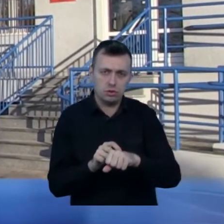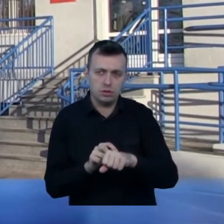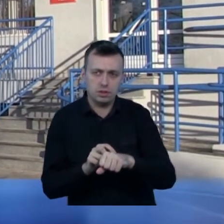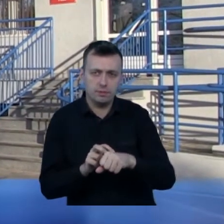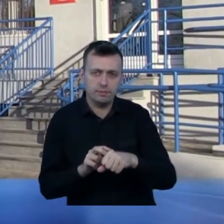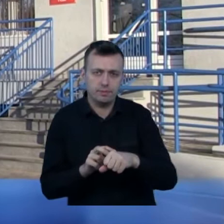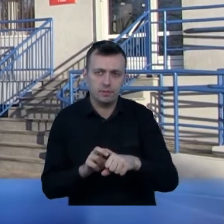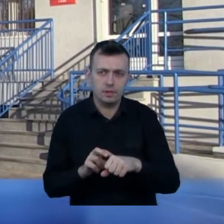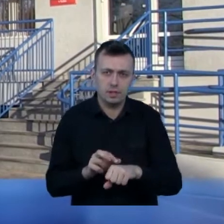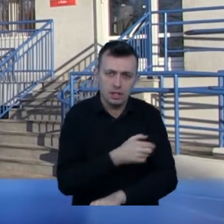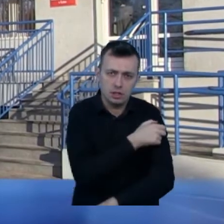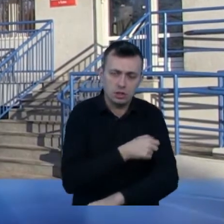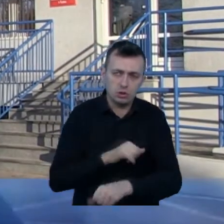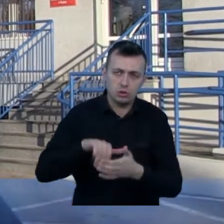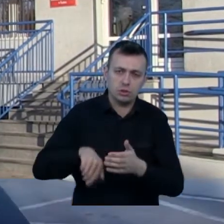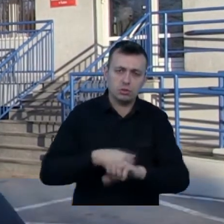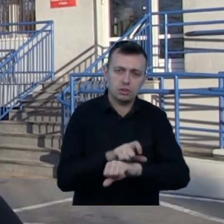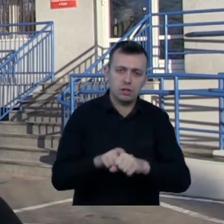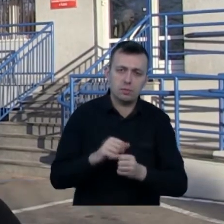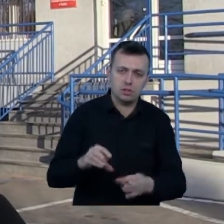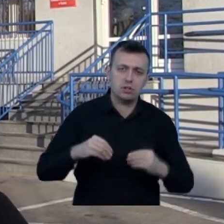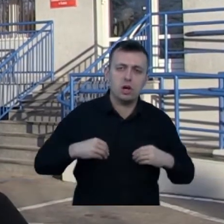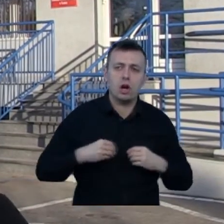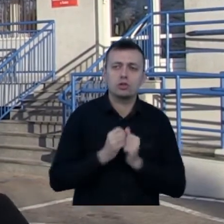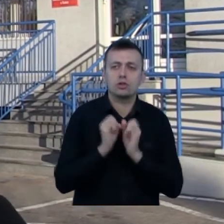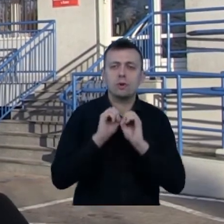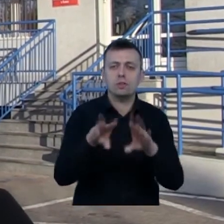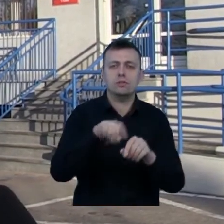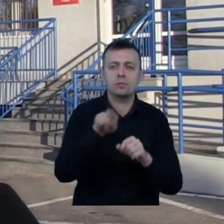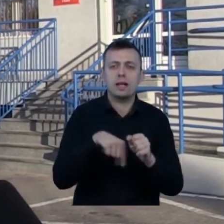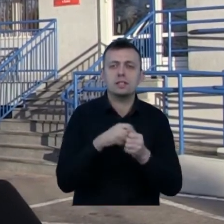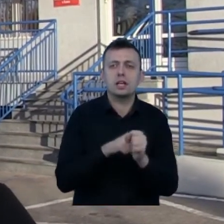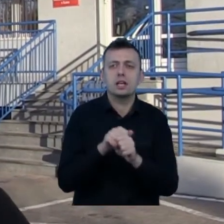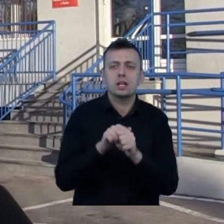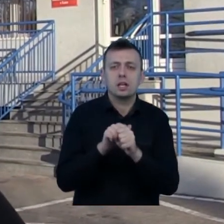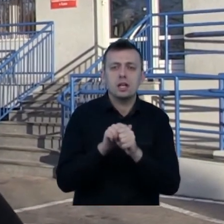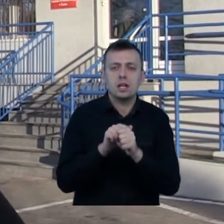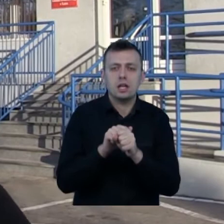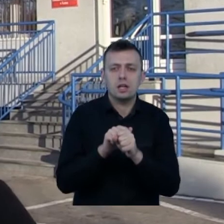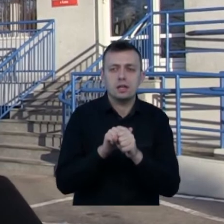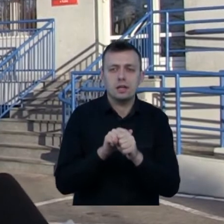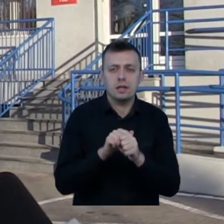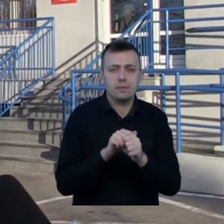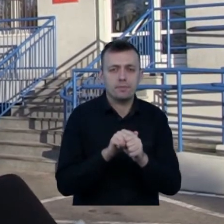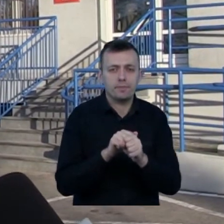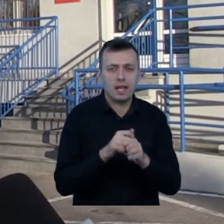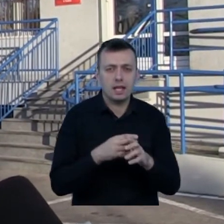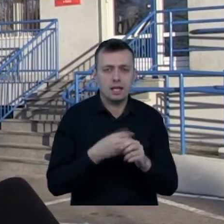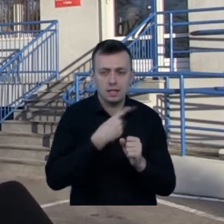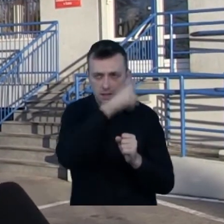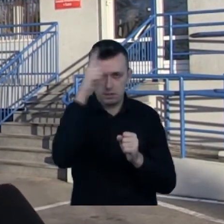dyżurny kutnowskiej policji otrzymał informację od pracownika pomocy społecznej, że znajduje się w Rzechlinie w